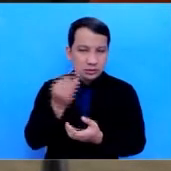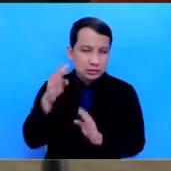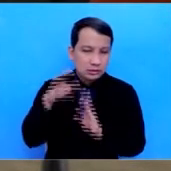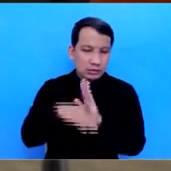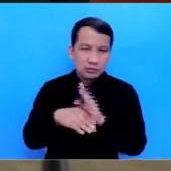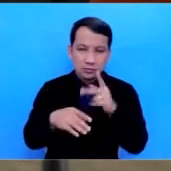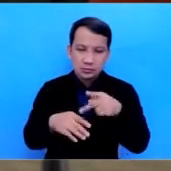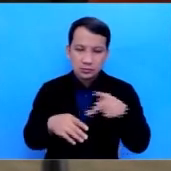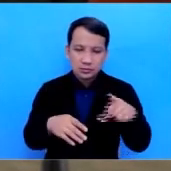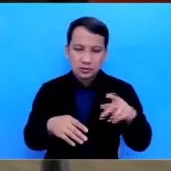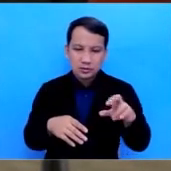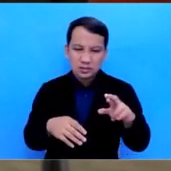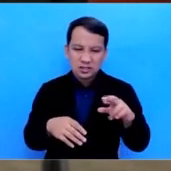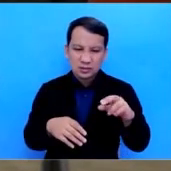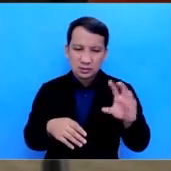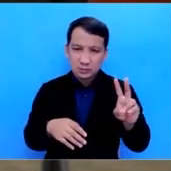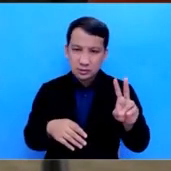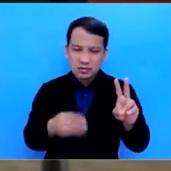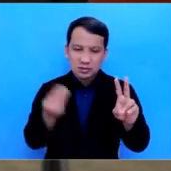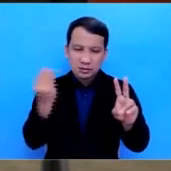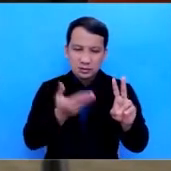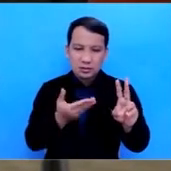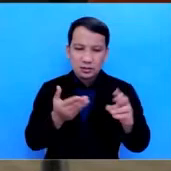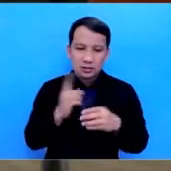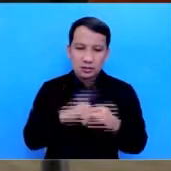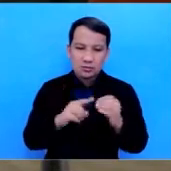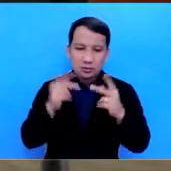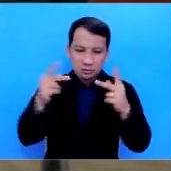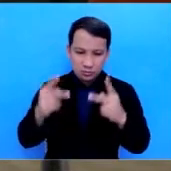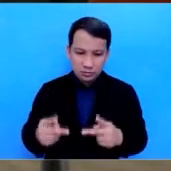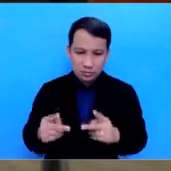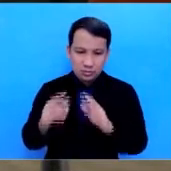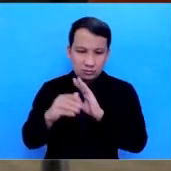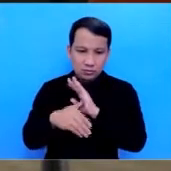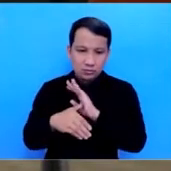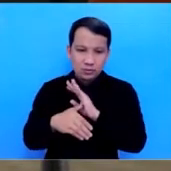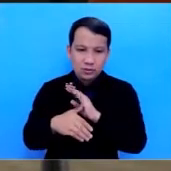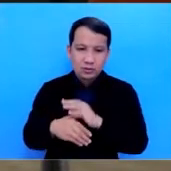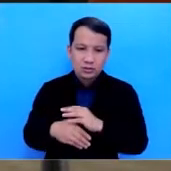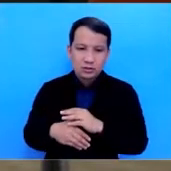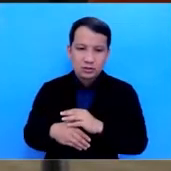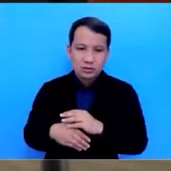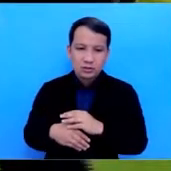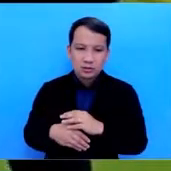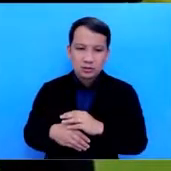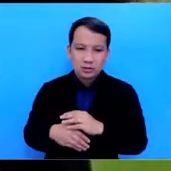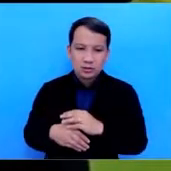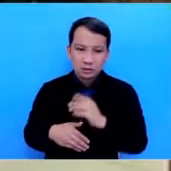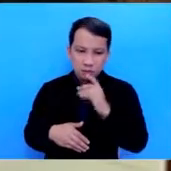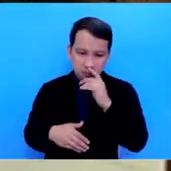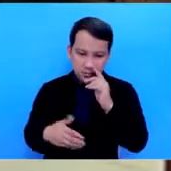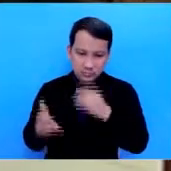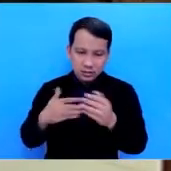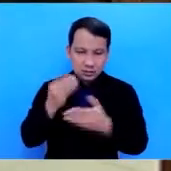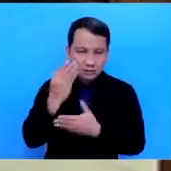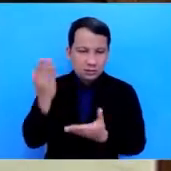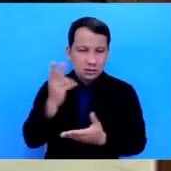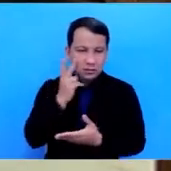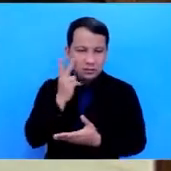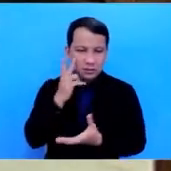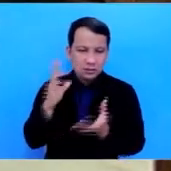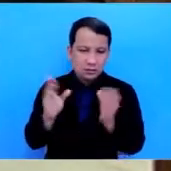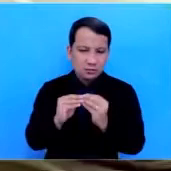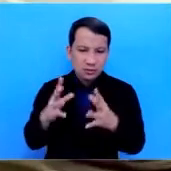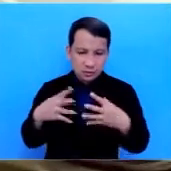PPCRV o kaya naman ay yung sa website ng COMELEC. Pero sabi kasi ng komisyon, hanggang hindi pa nila natatanggap